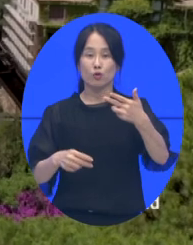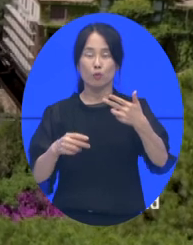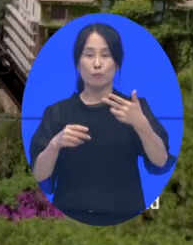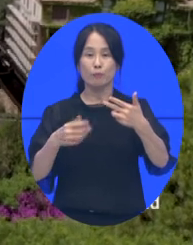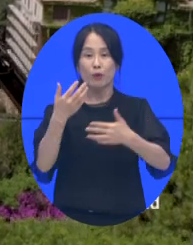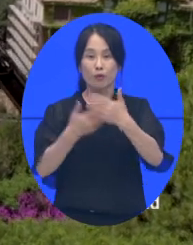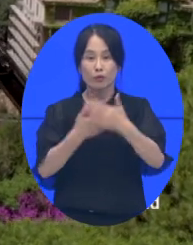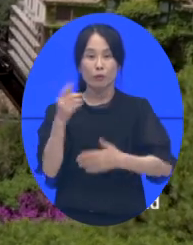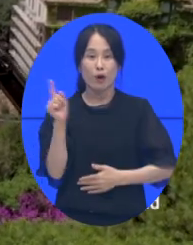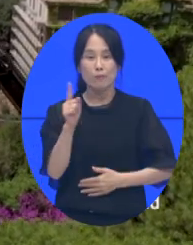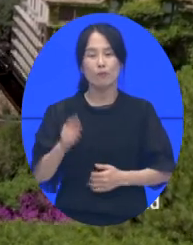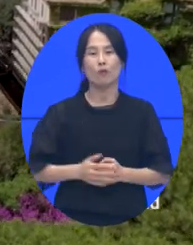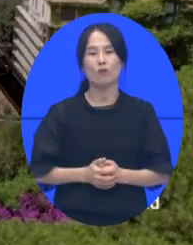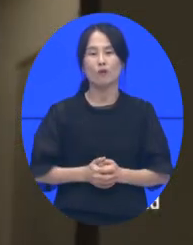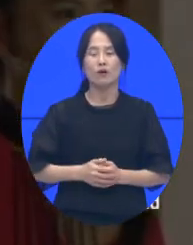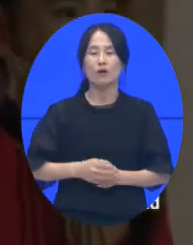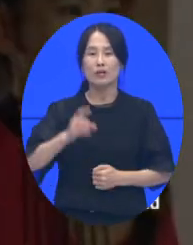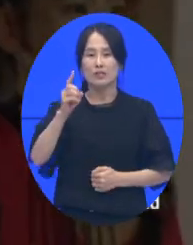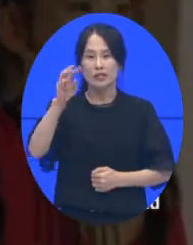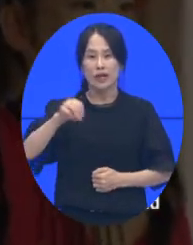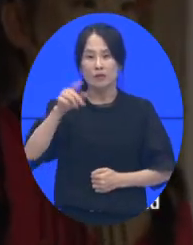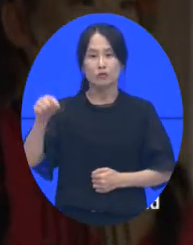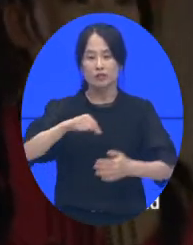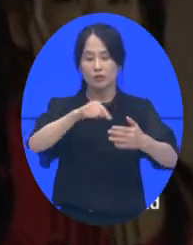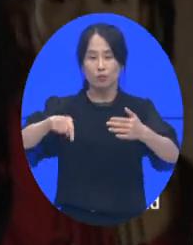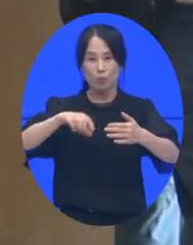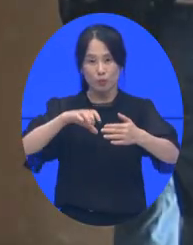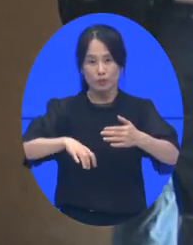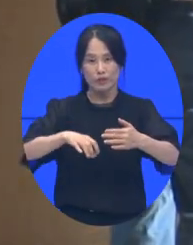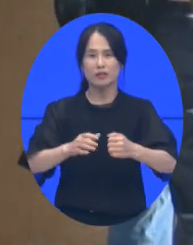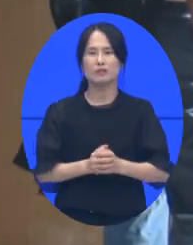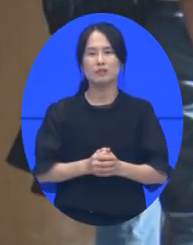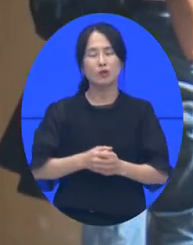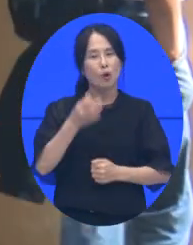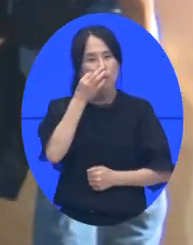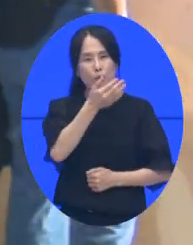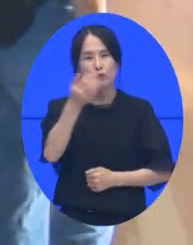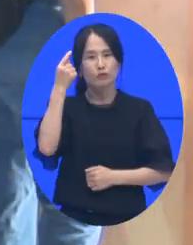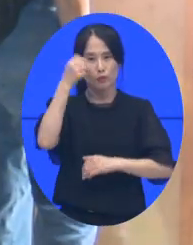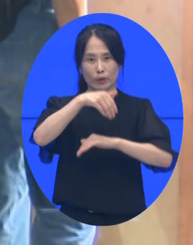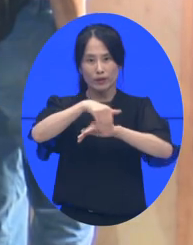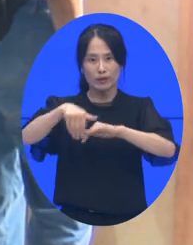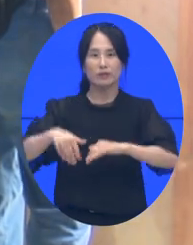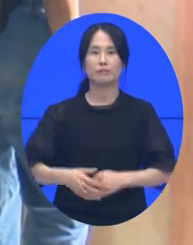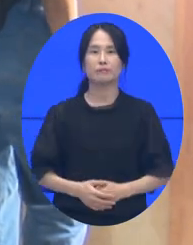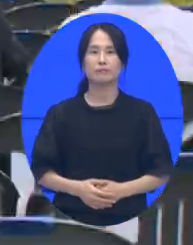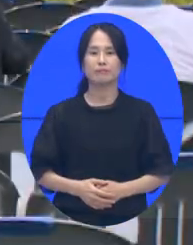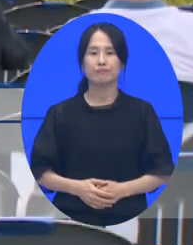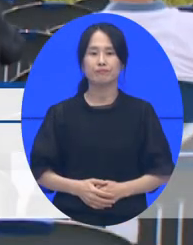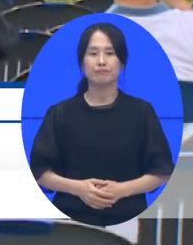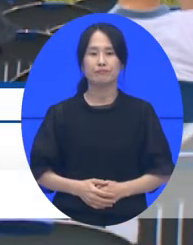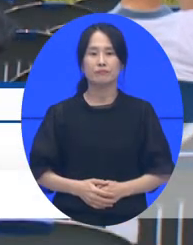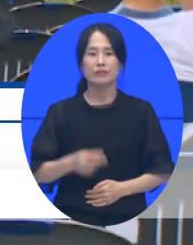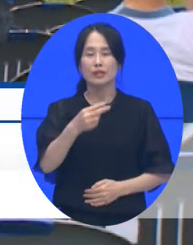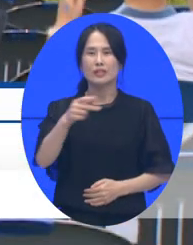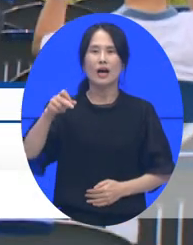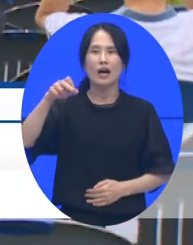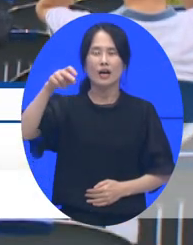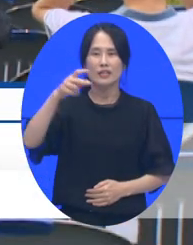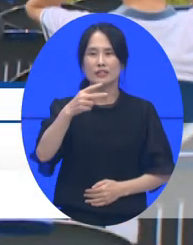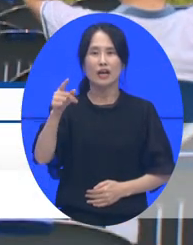14일부터 20일까지 민통선내 위치한 캠프그리브스에서 비극장 프로그램으로 상영합니다 다큐